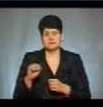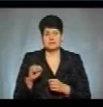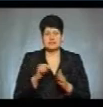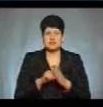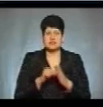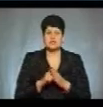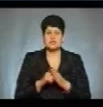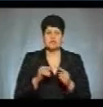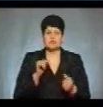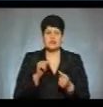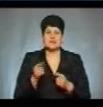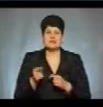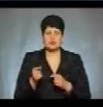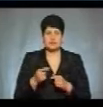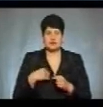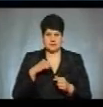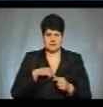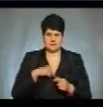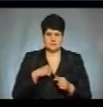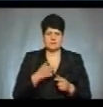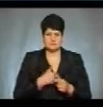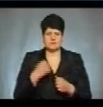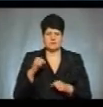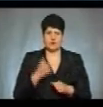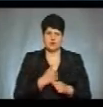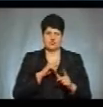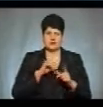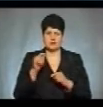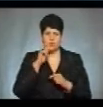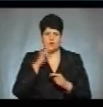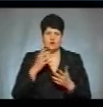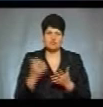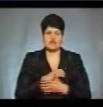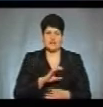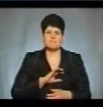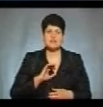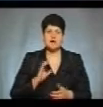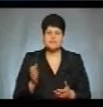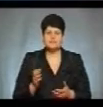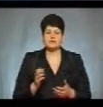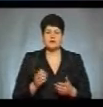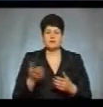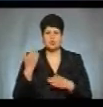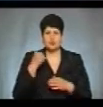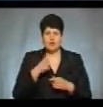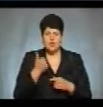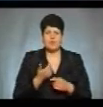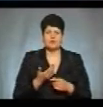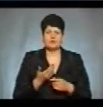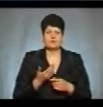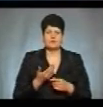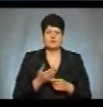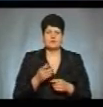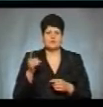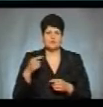суперник з Тернополя настроював себе психологічно на перемогу, хочу їхати на Україну здобувати медаль. Минулого року той теж на області